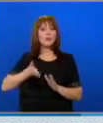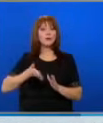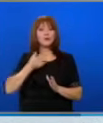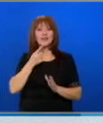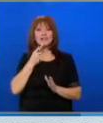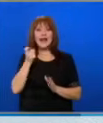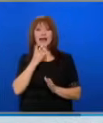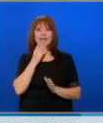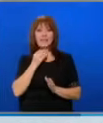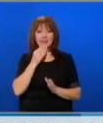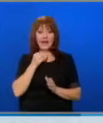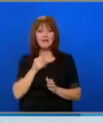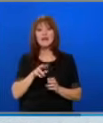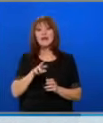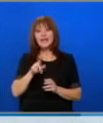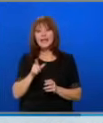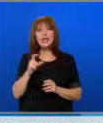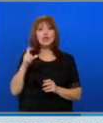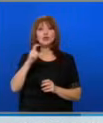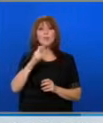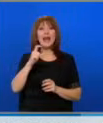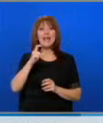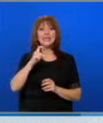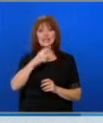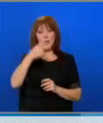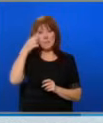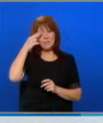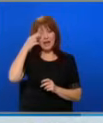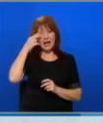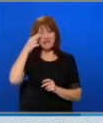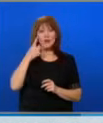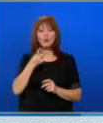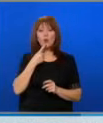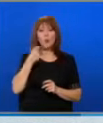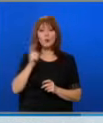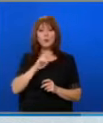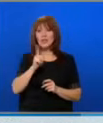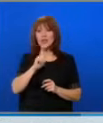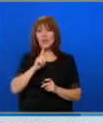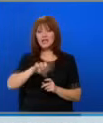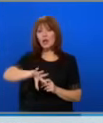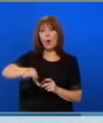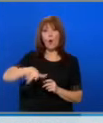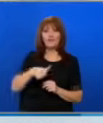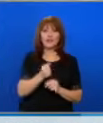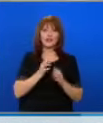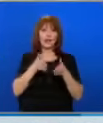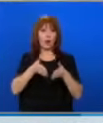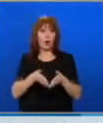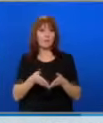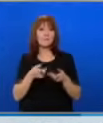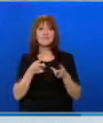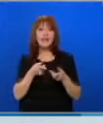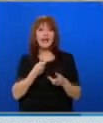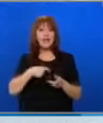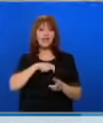от години не са отвличали кораб в района. Такава яснота трябва да внесе точно този испански военен кораб, който се отправил по